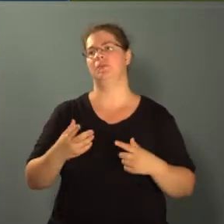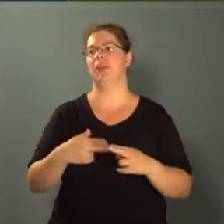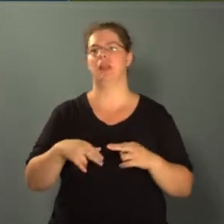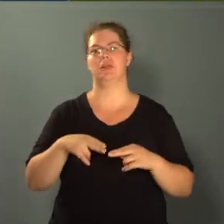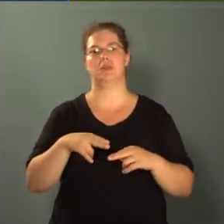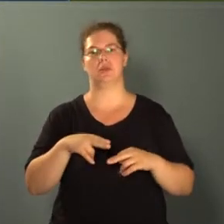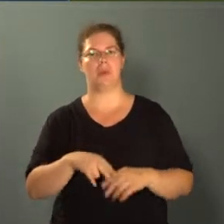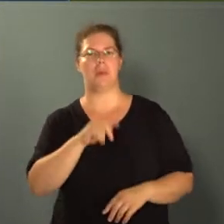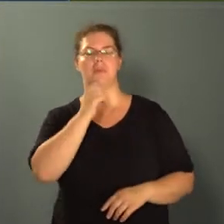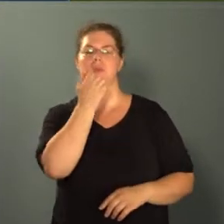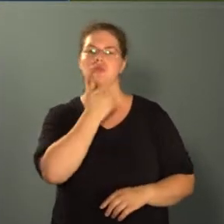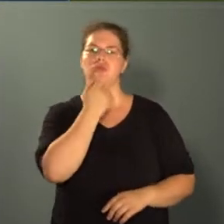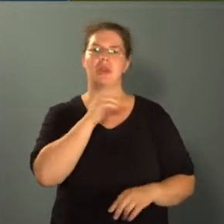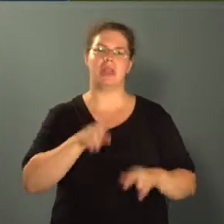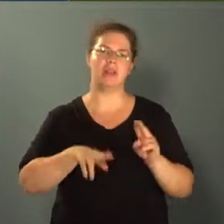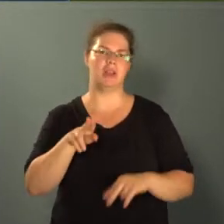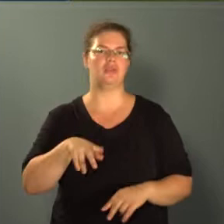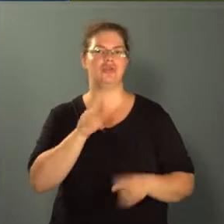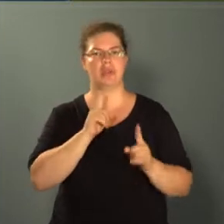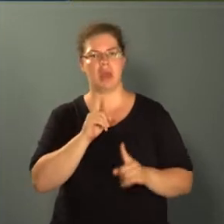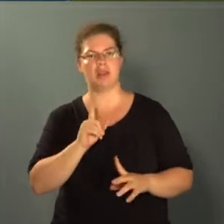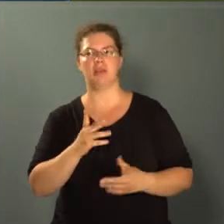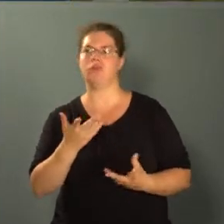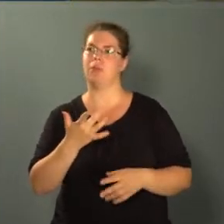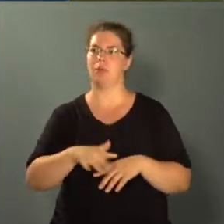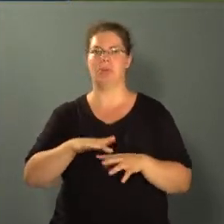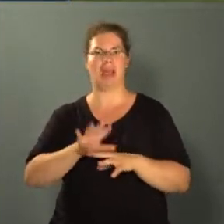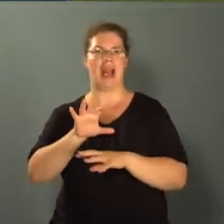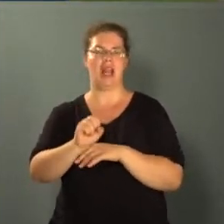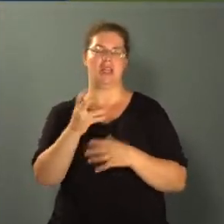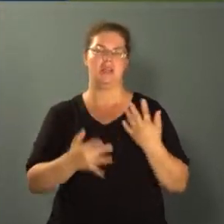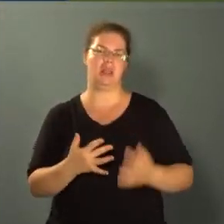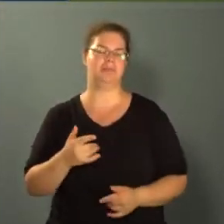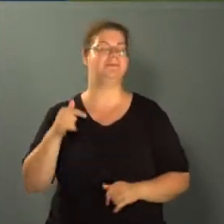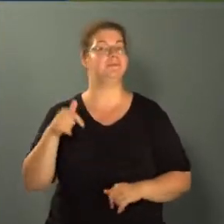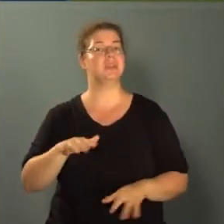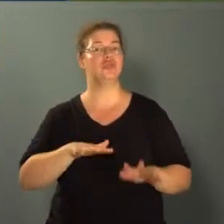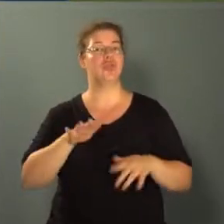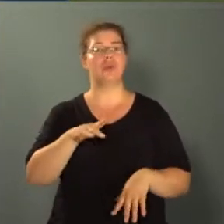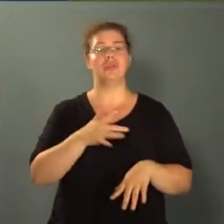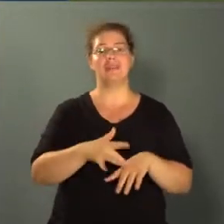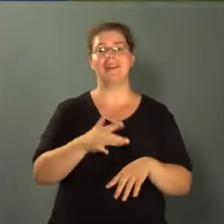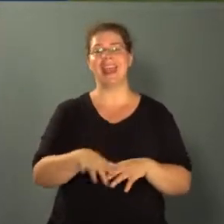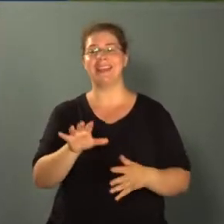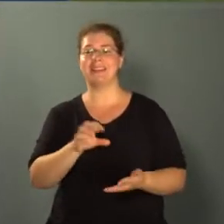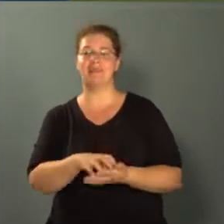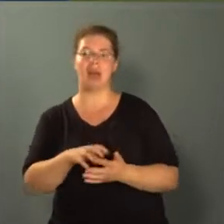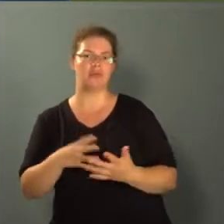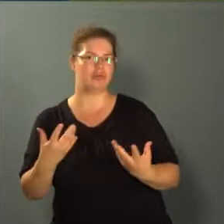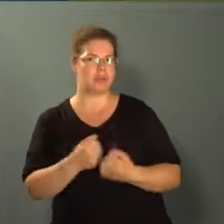több saját nevelési játékossal próbálják elérni az eredményt. Itt a Soroksár-Ferencváros együttműködés